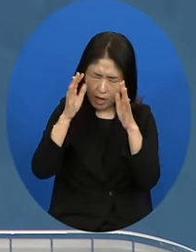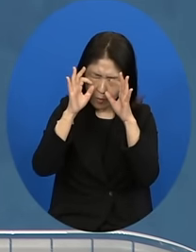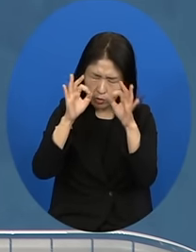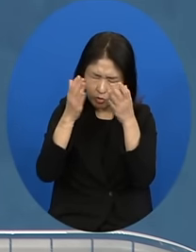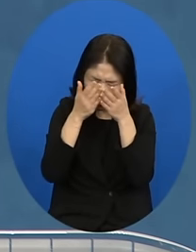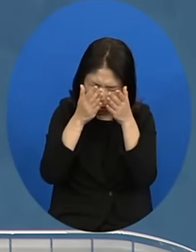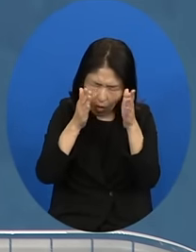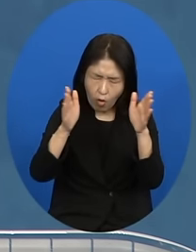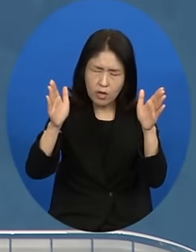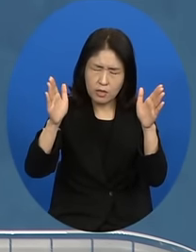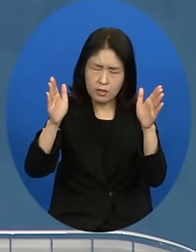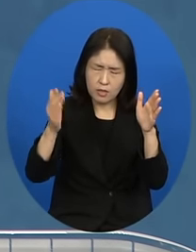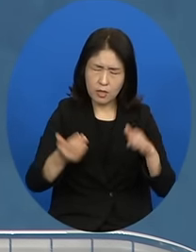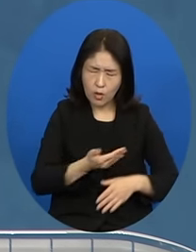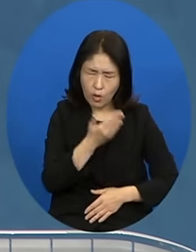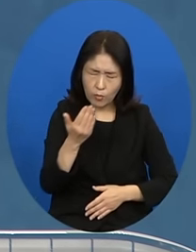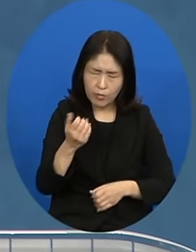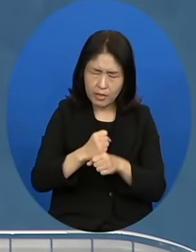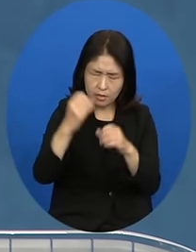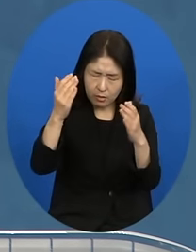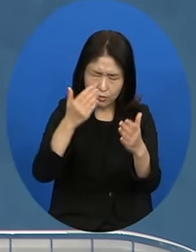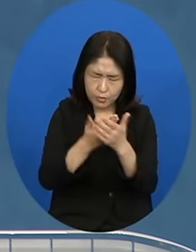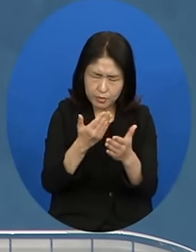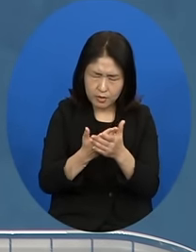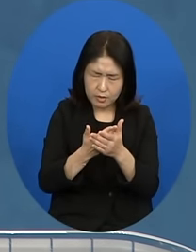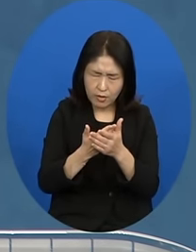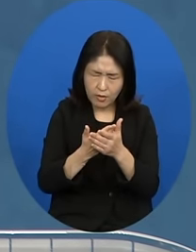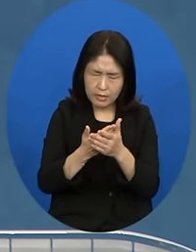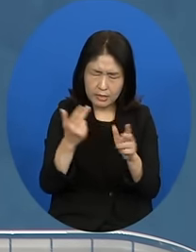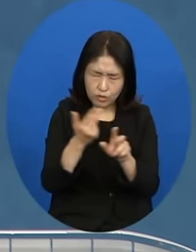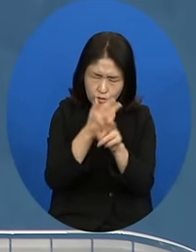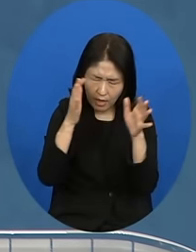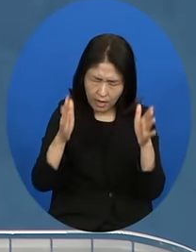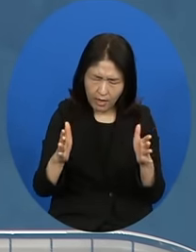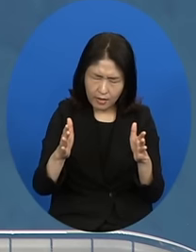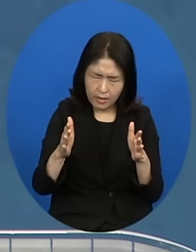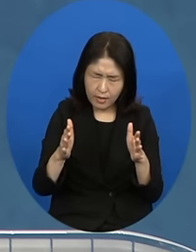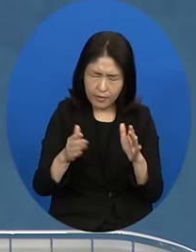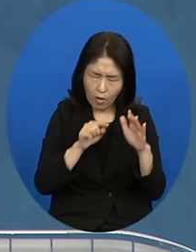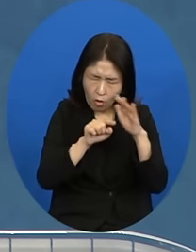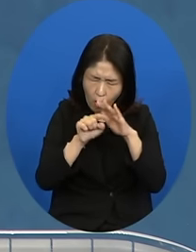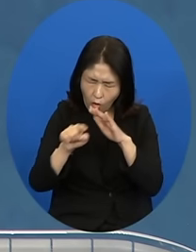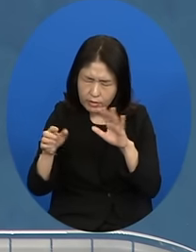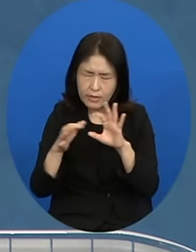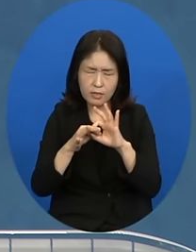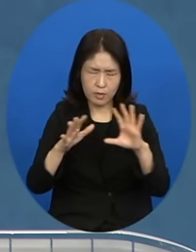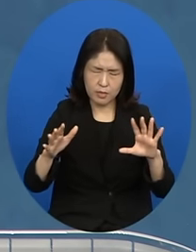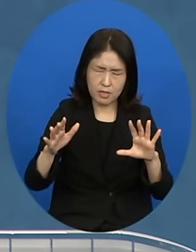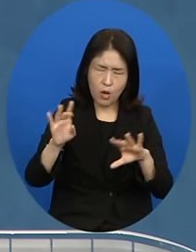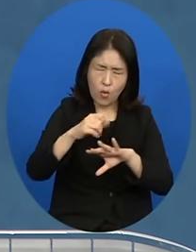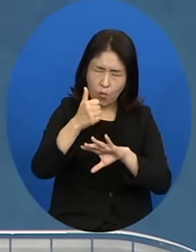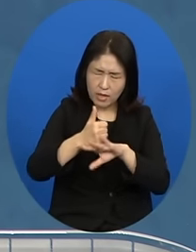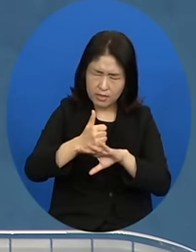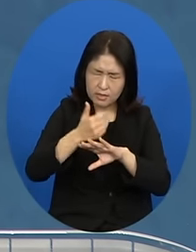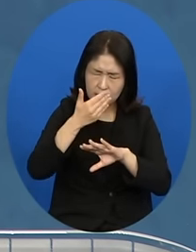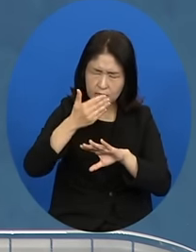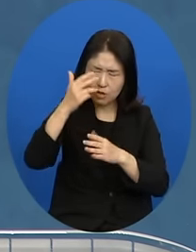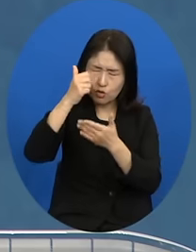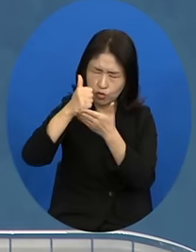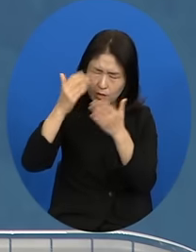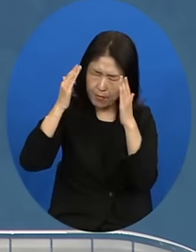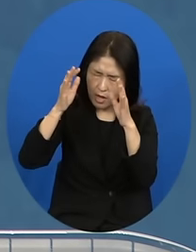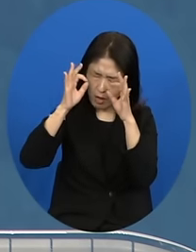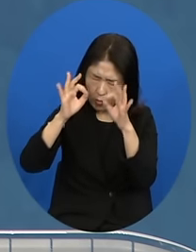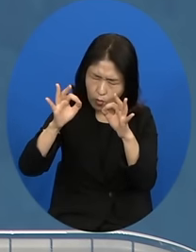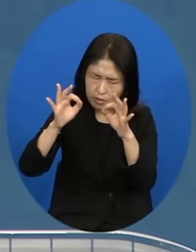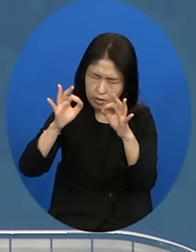모든 성도들 되게 하여 주시고 이번 한 주간 어디를 가든지 왕이신 하나님 바라보며 그 앞에서 반응하는